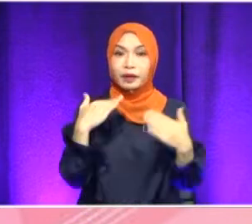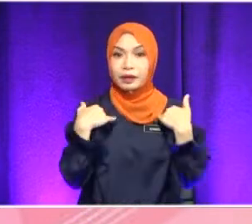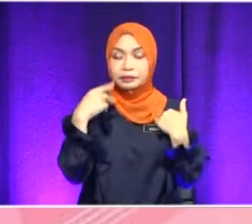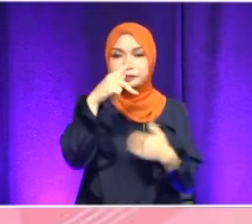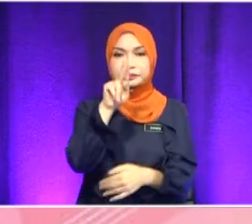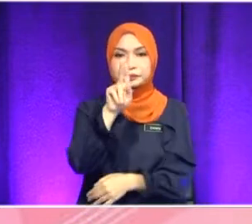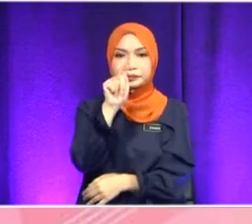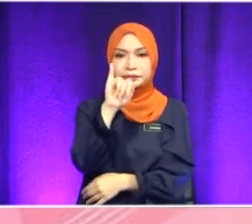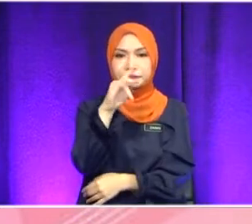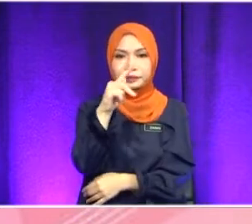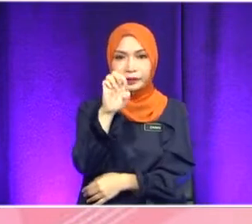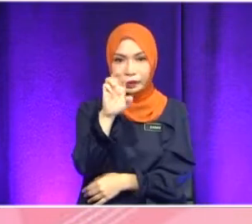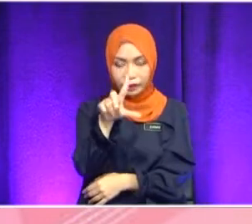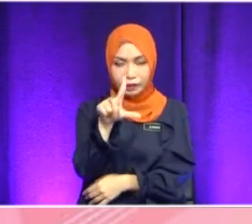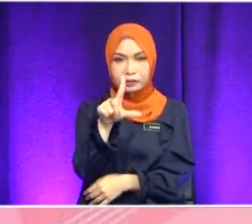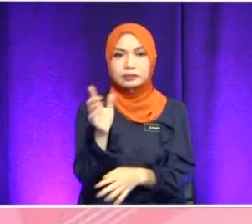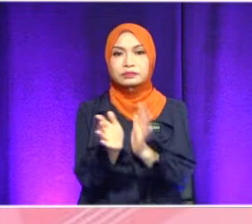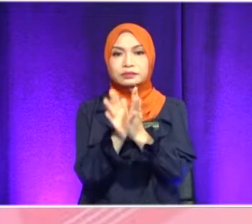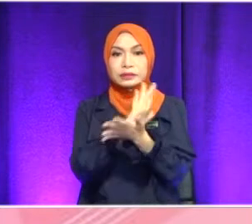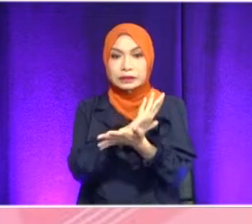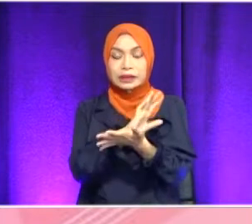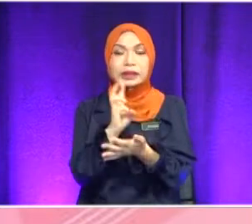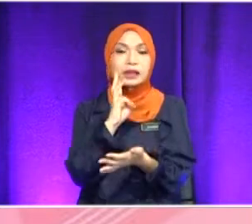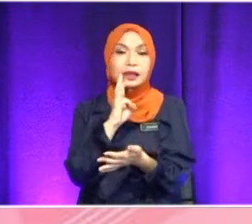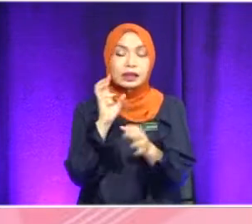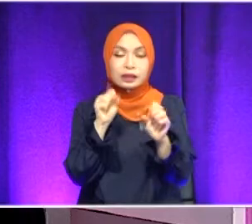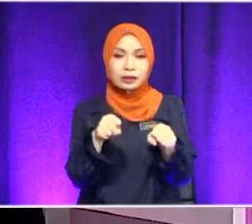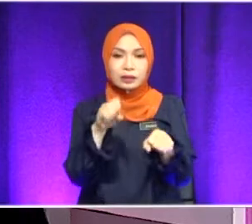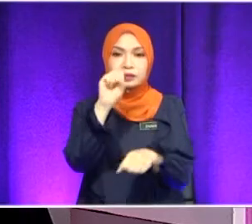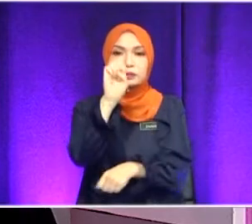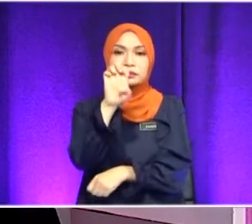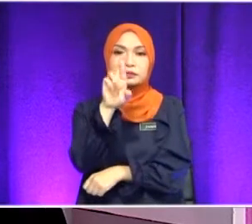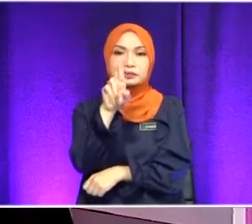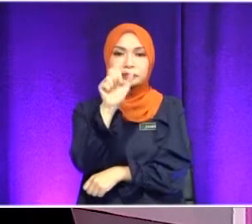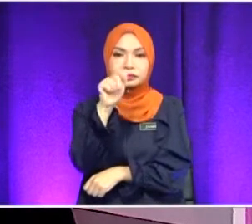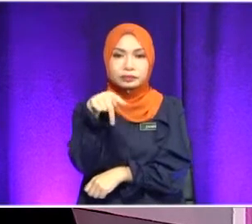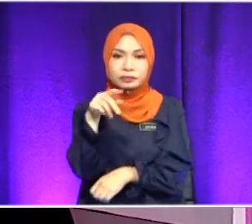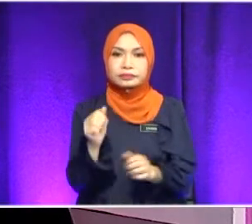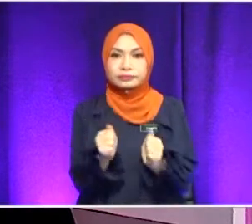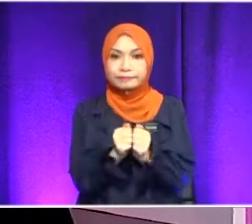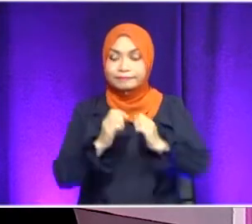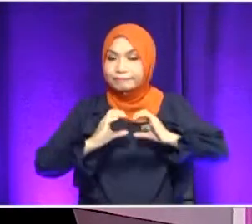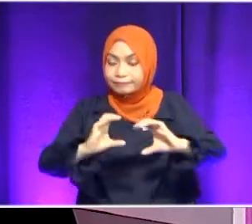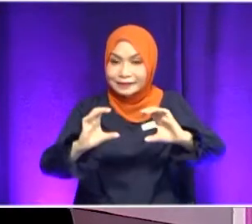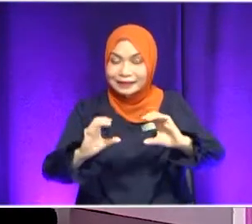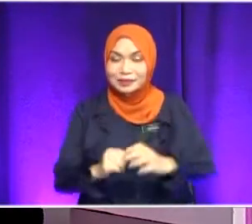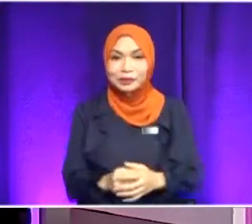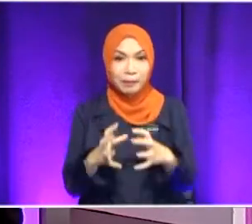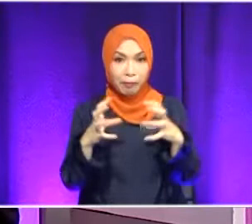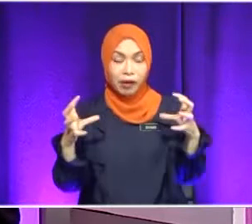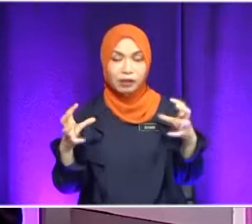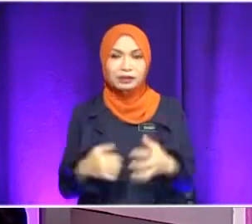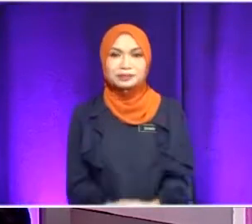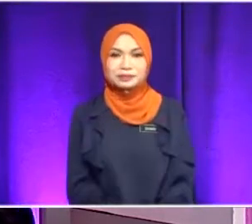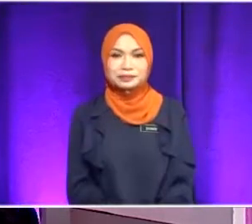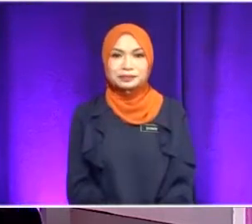maka proses penyerapan itu akan berlaku dengan lebih cepat meski dan yang keempat ia user yang kelima yaitu sel-sel